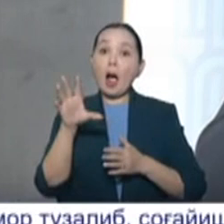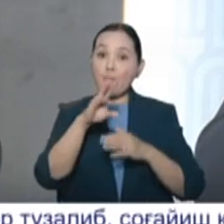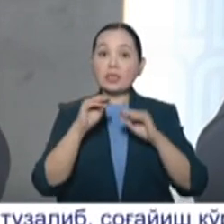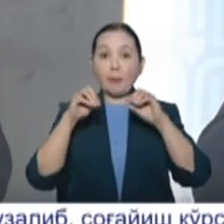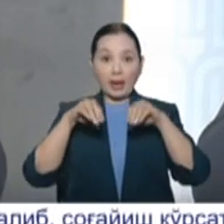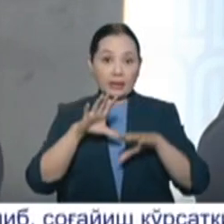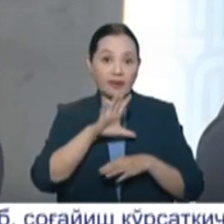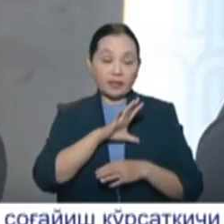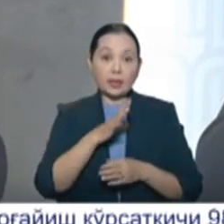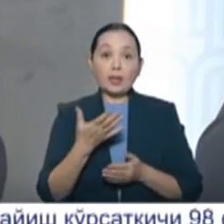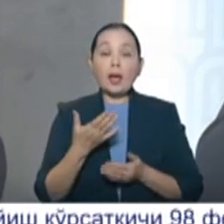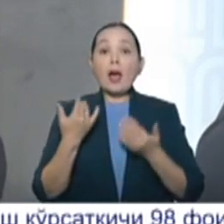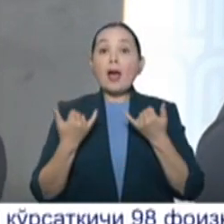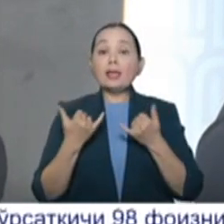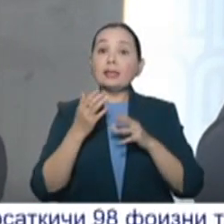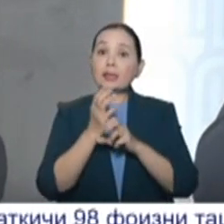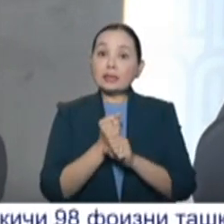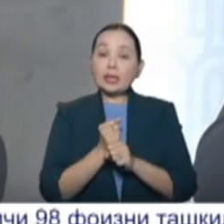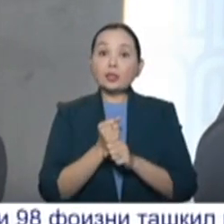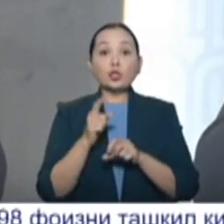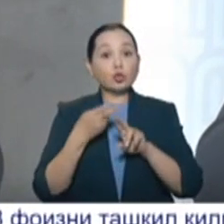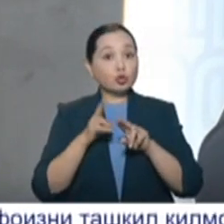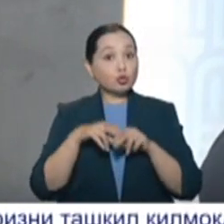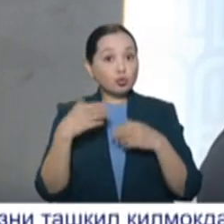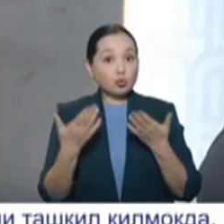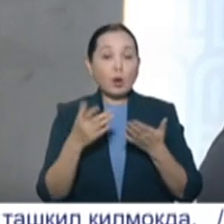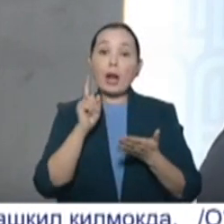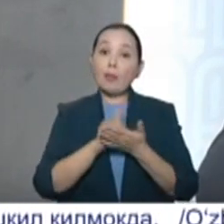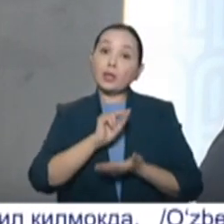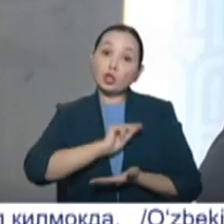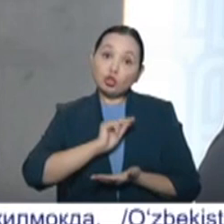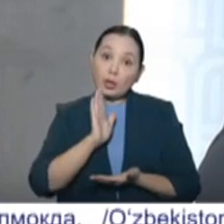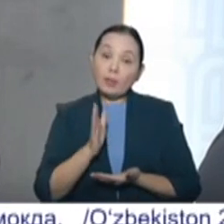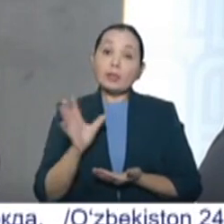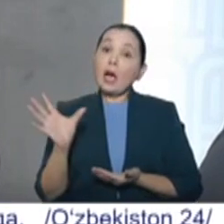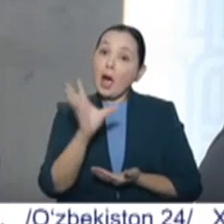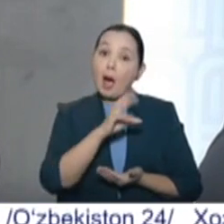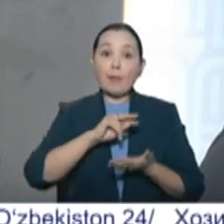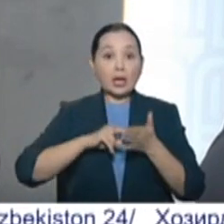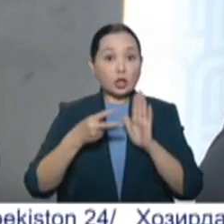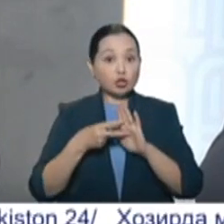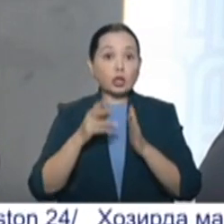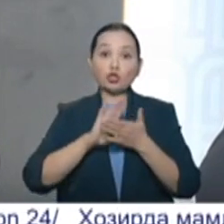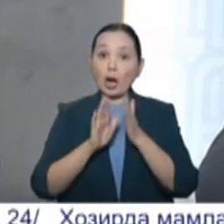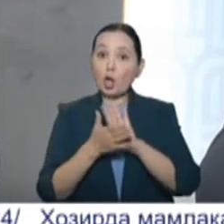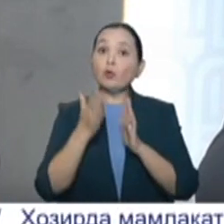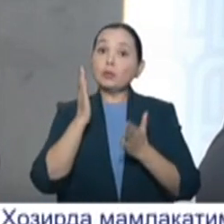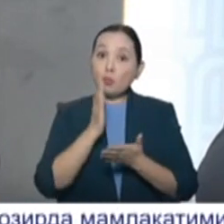qilindi. Endi qisqacha shu albatta ishlaymiz, hamma rejamiz, hamma sharoitimiz